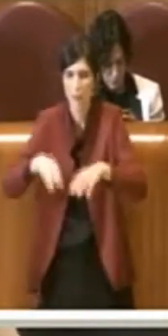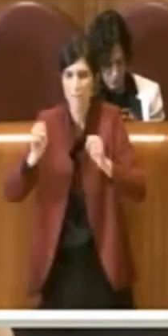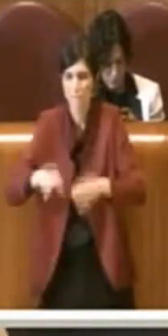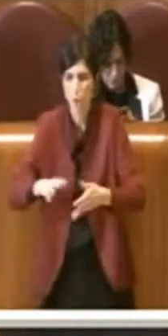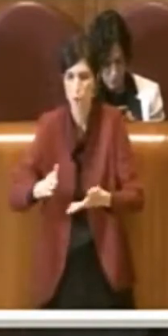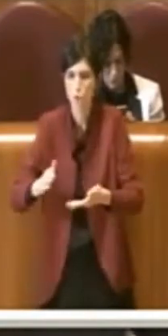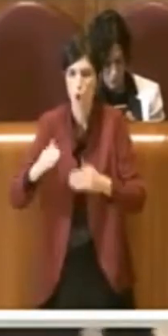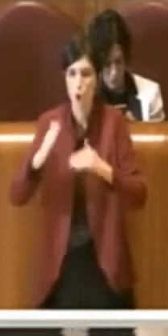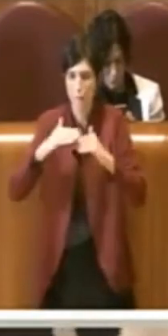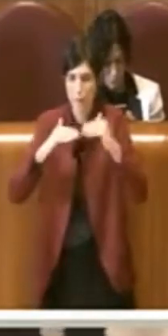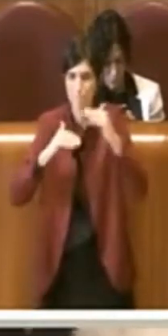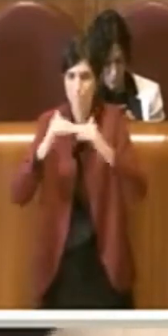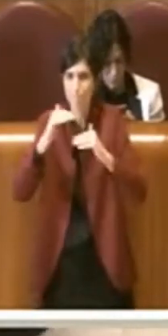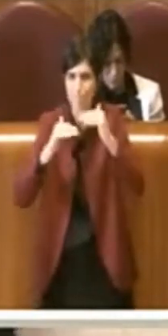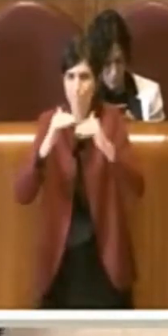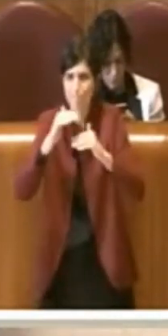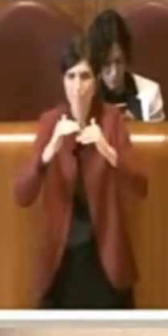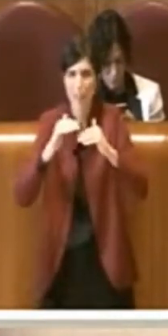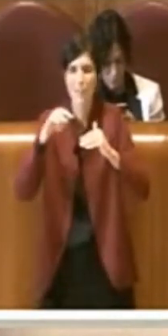Chiudo